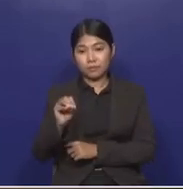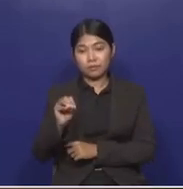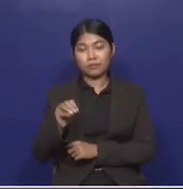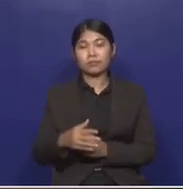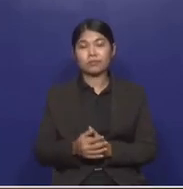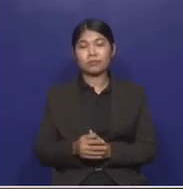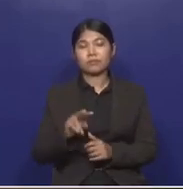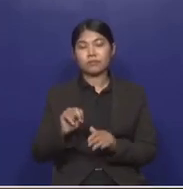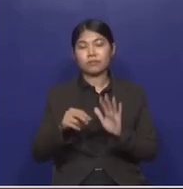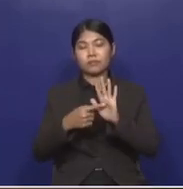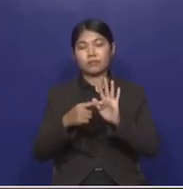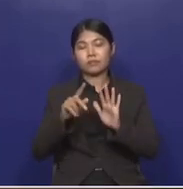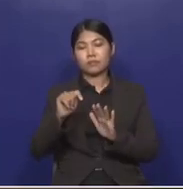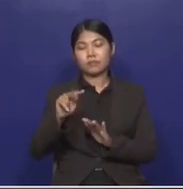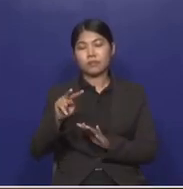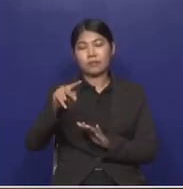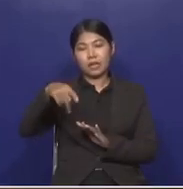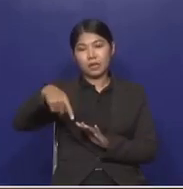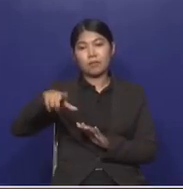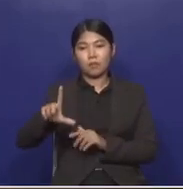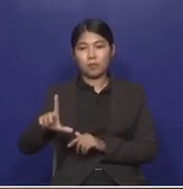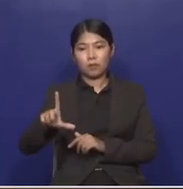นายณัฐพลทีปสุวรรณ